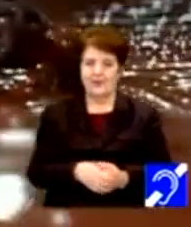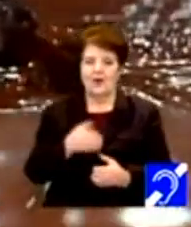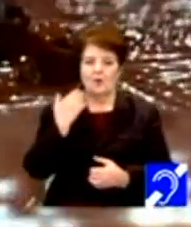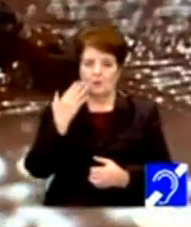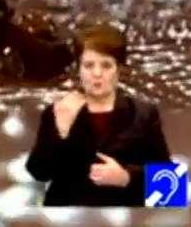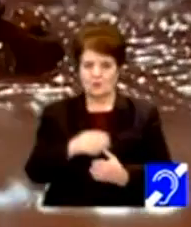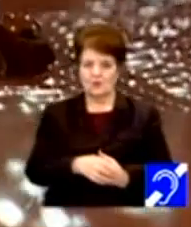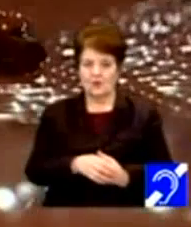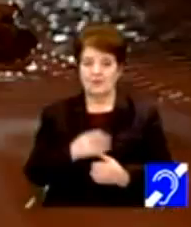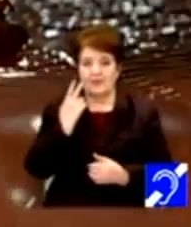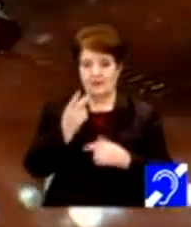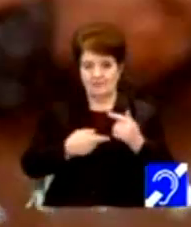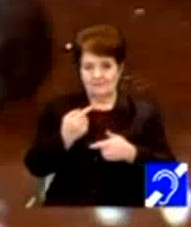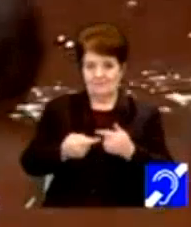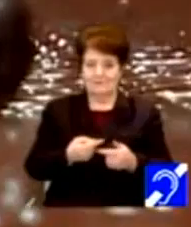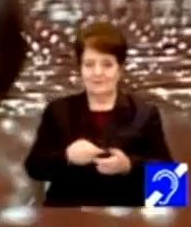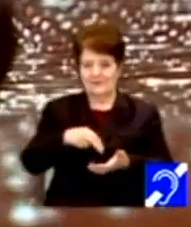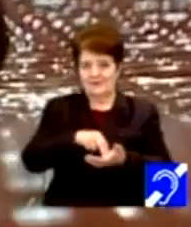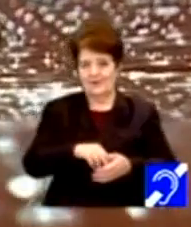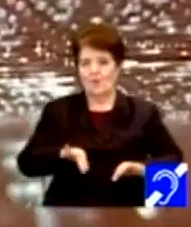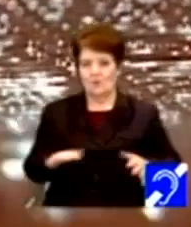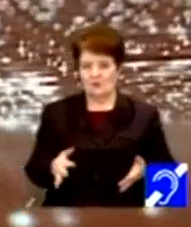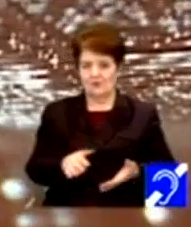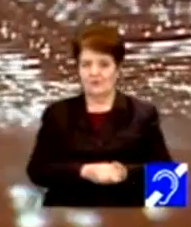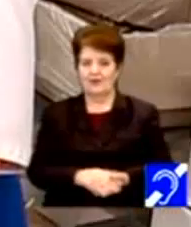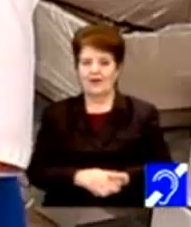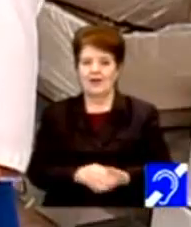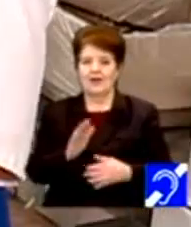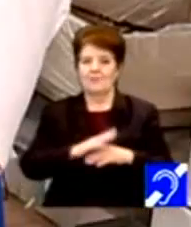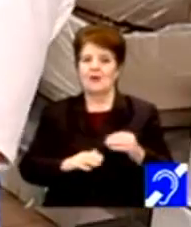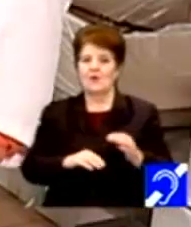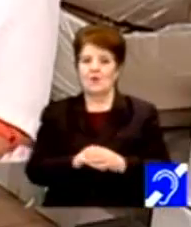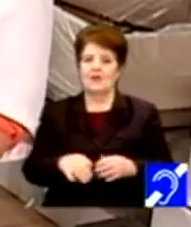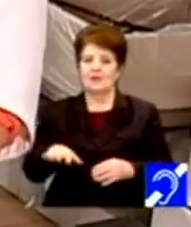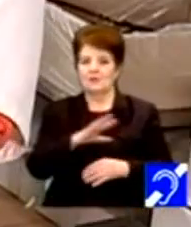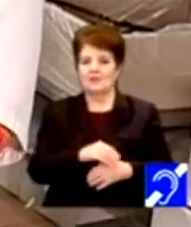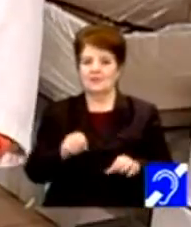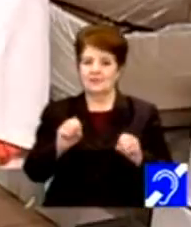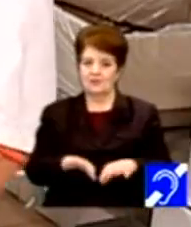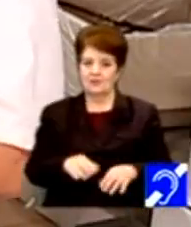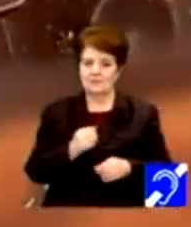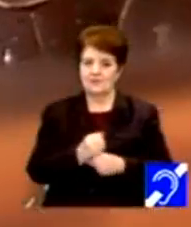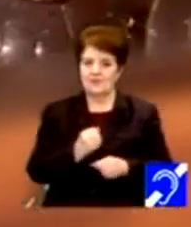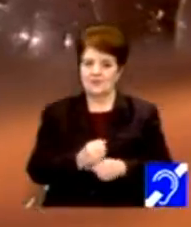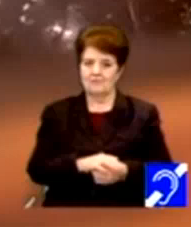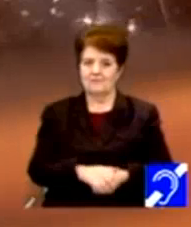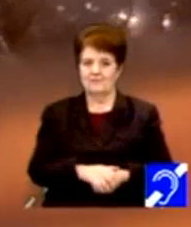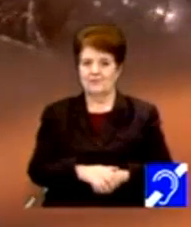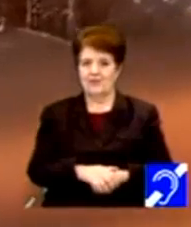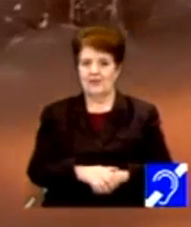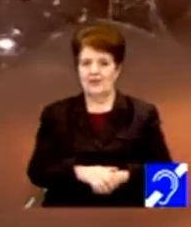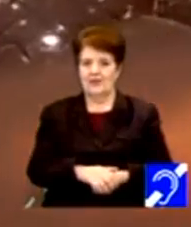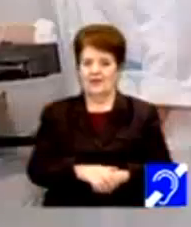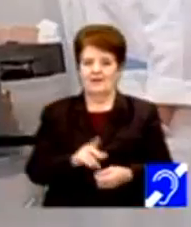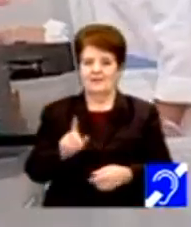ușor, dar toată ziua, când e obositor. Tot e manual, să reușim să facem, să fie toată țara